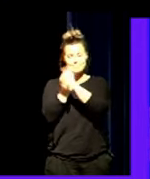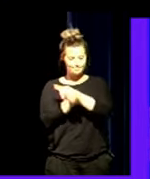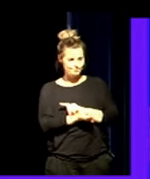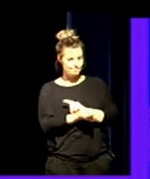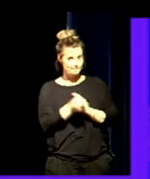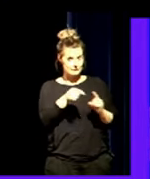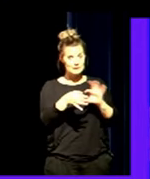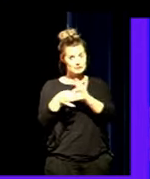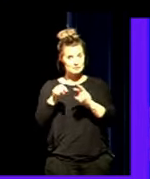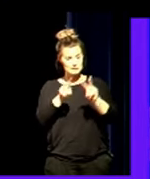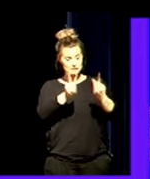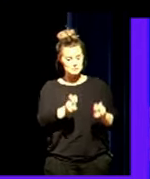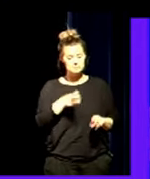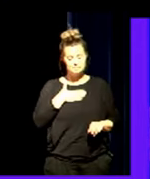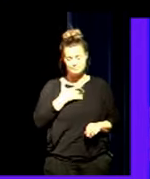bai guztatuko ditzea gaten den,